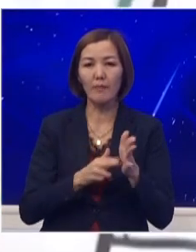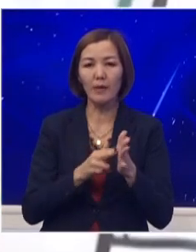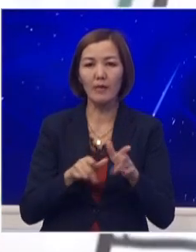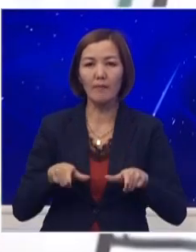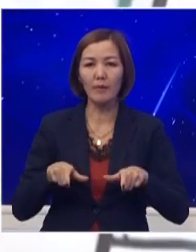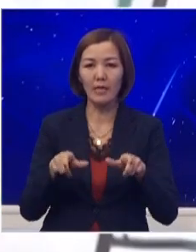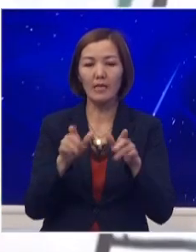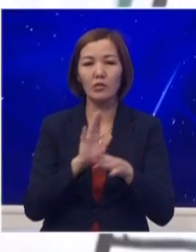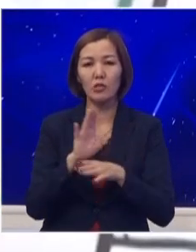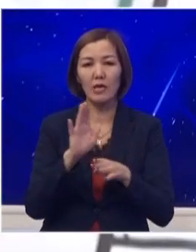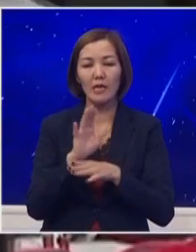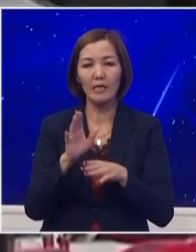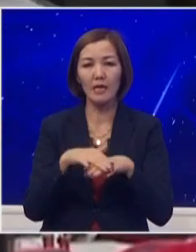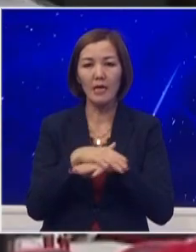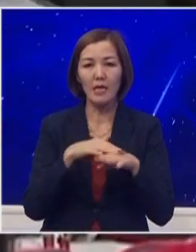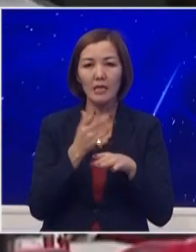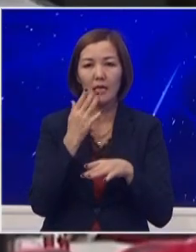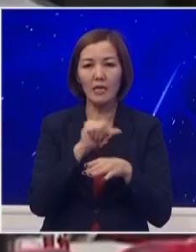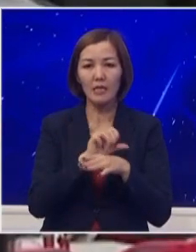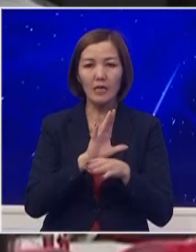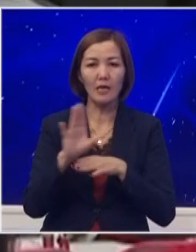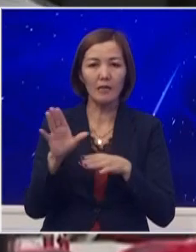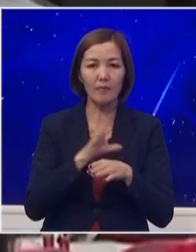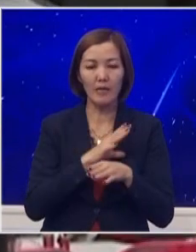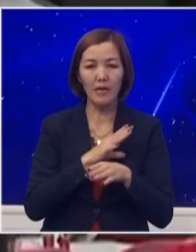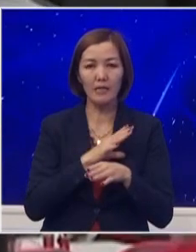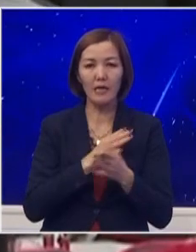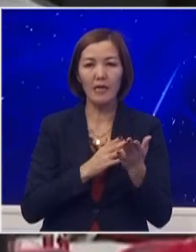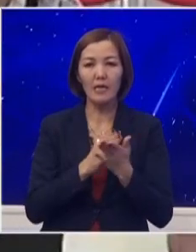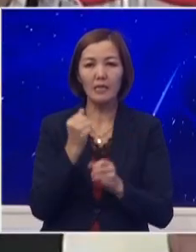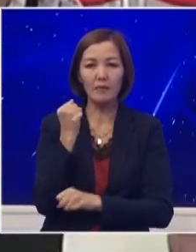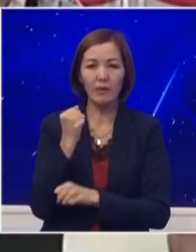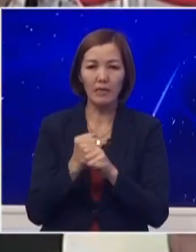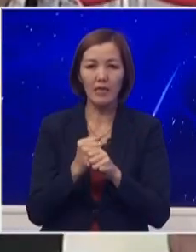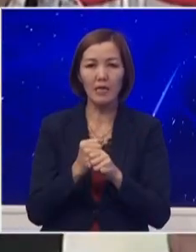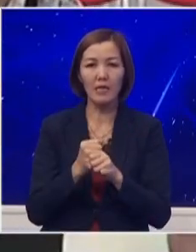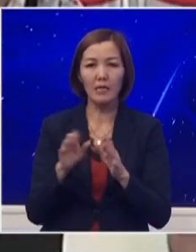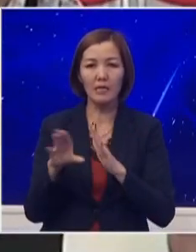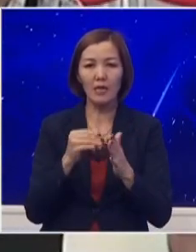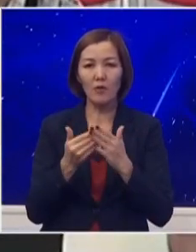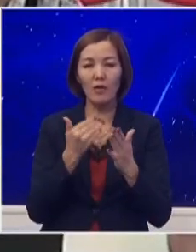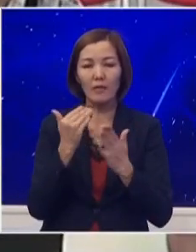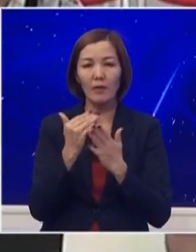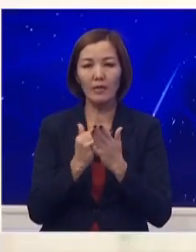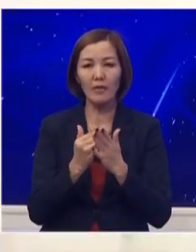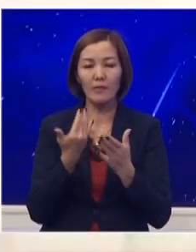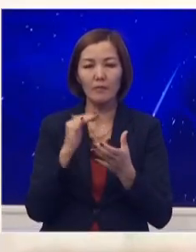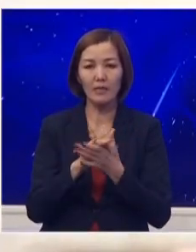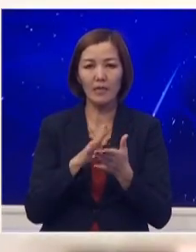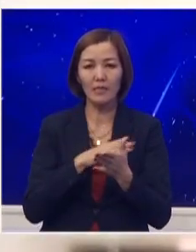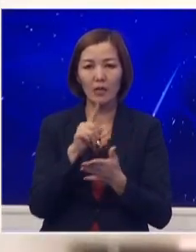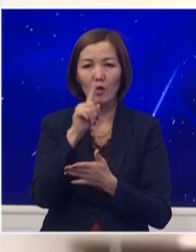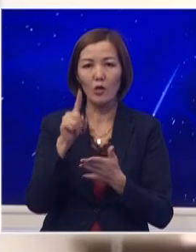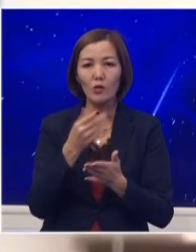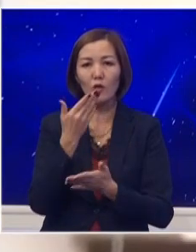Кәсіпорын өнімдері ел нарығына және шетелдерге жеткізіледі. Кандидат қызметкерлерге сайлауалды тұғырнамасын таныстырды. Зауыт мамандары да сұрақ қойып